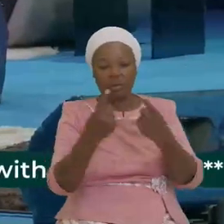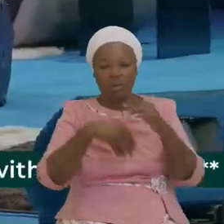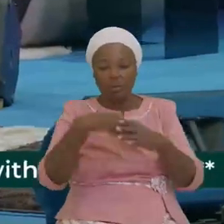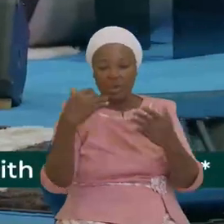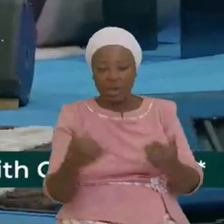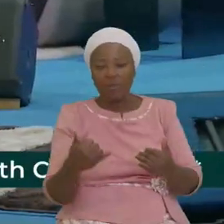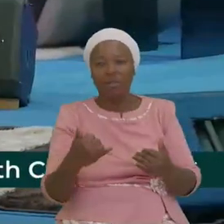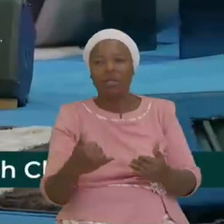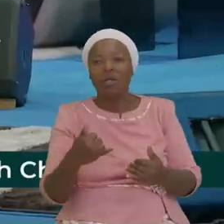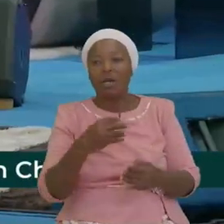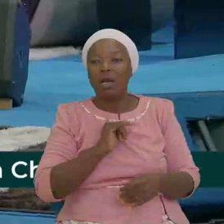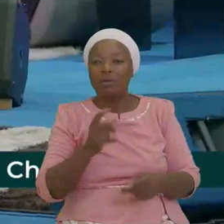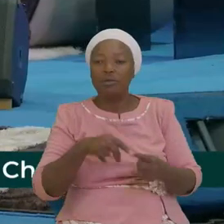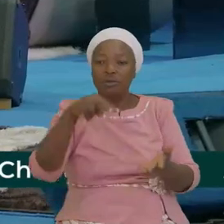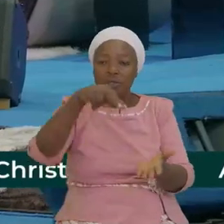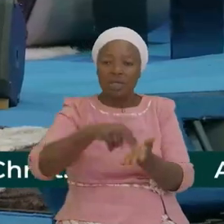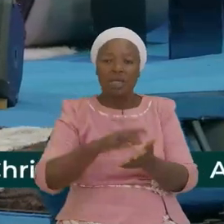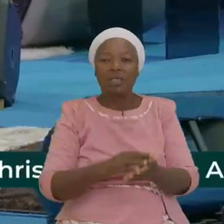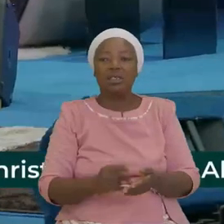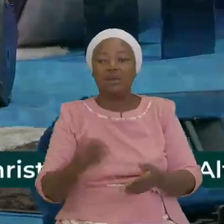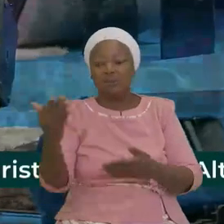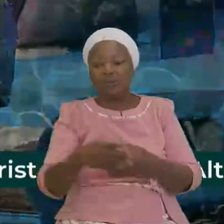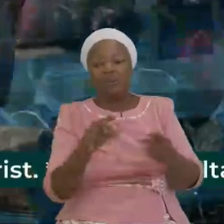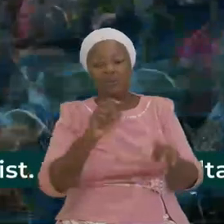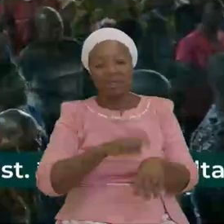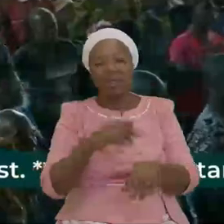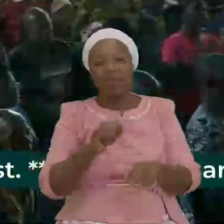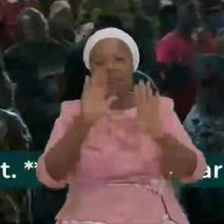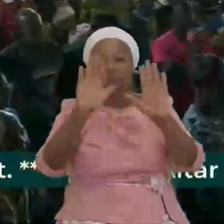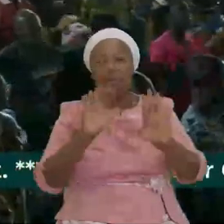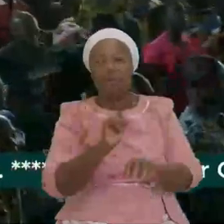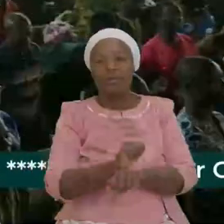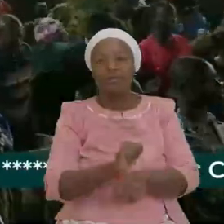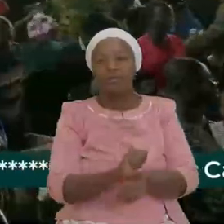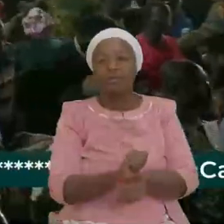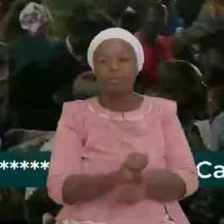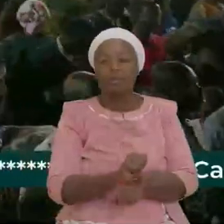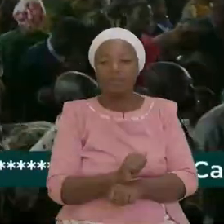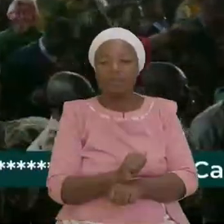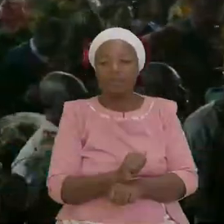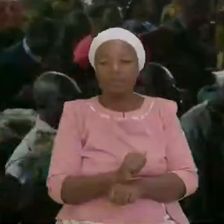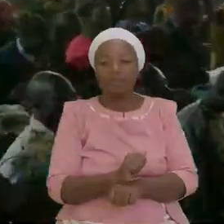Et tenons-nous debout pour recevoir la prière de l'homme de Dieu.